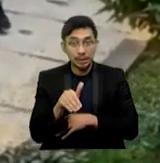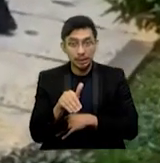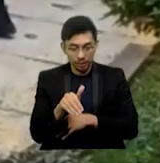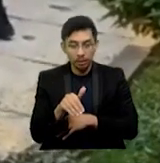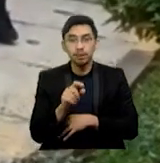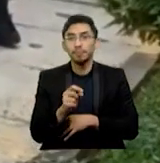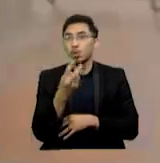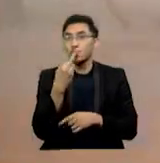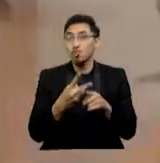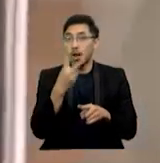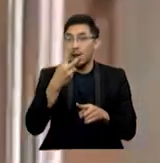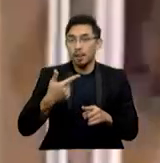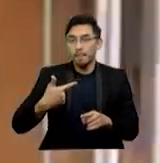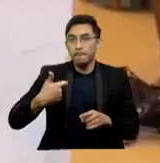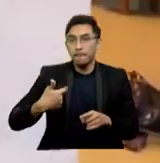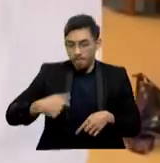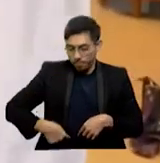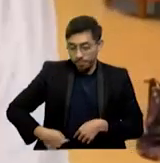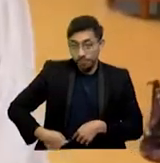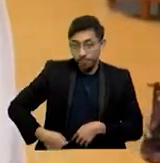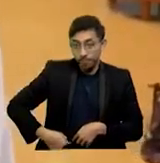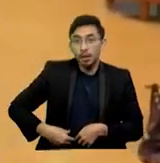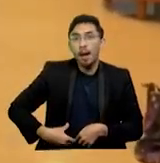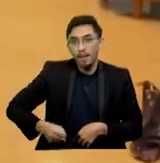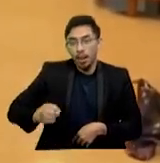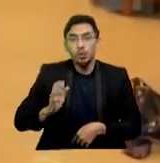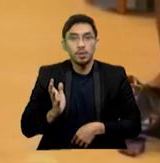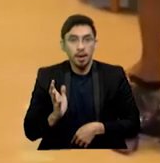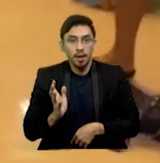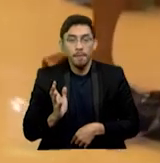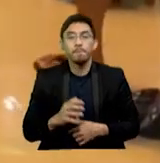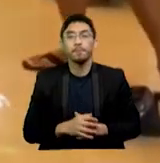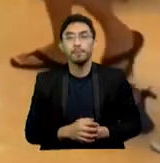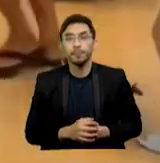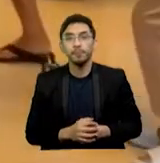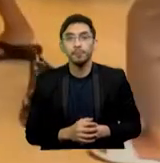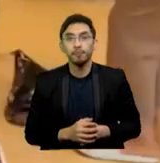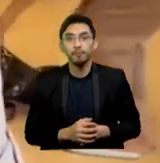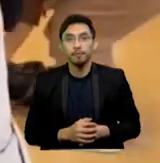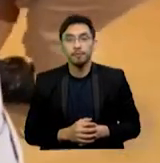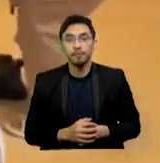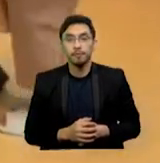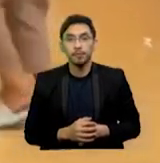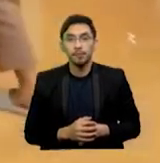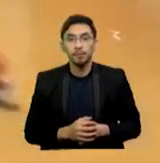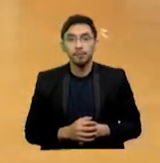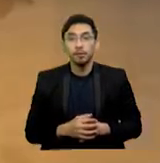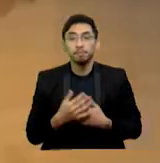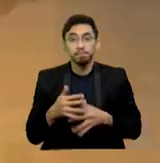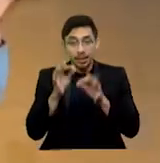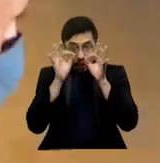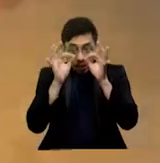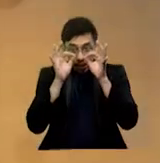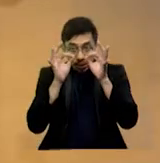Telah menjalani operasi pengangkatan proyektil satu peluru yang bersarang di tubuhnya. Operasi Selasa siang berjalan lancar. Saat